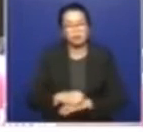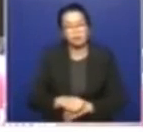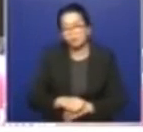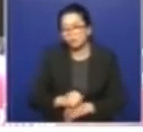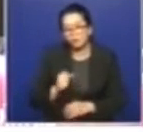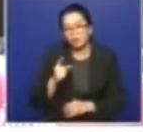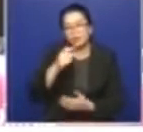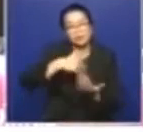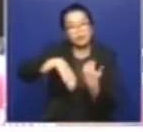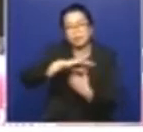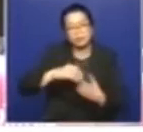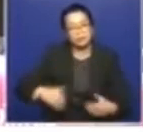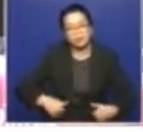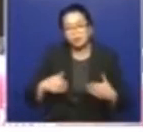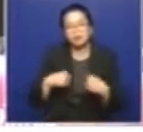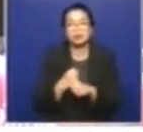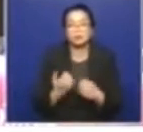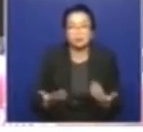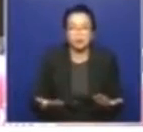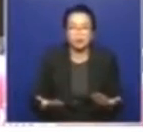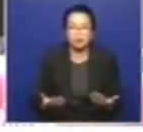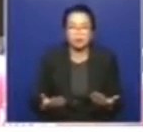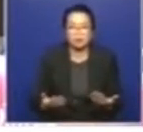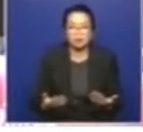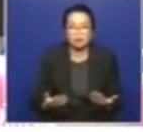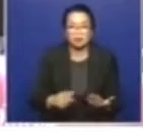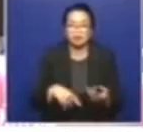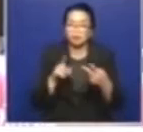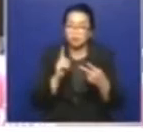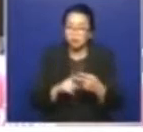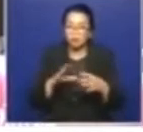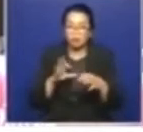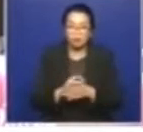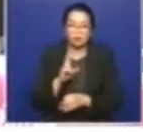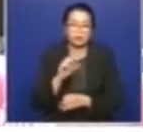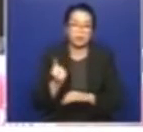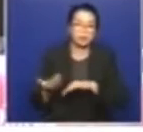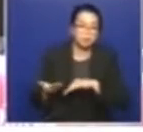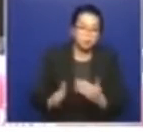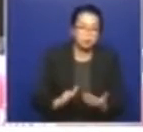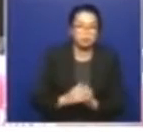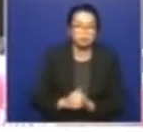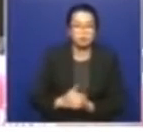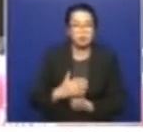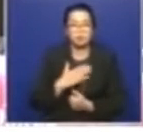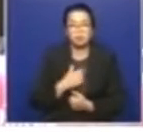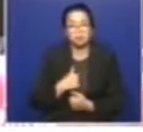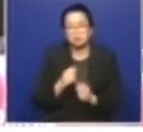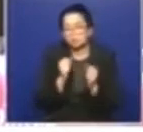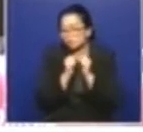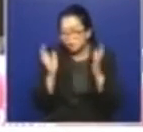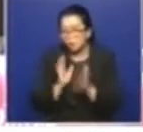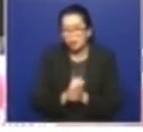ดอำนาจตัดออกเรื่องยุบสภาท่านครับผมก็ไม่ได้กลัวหรอกไม่ได้จิตยึด